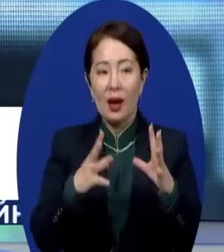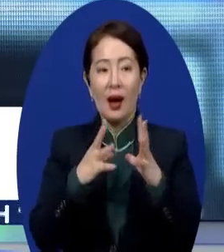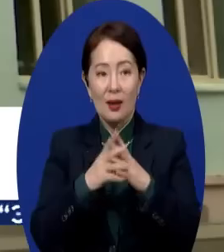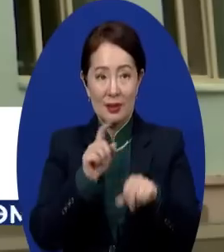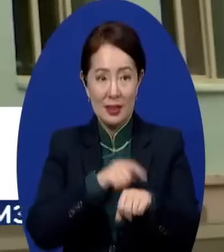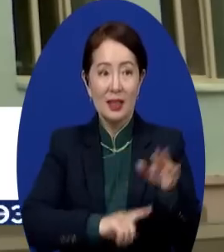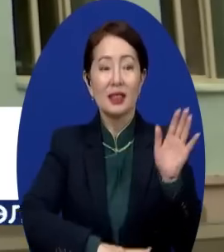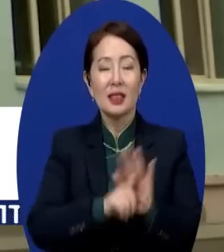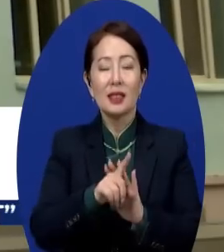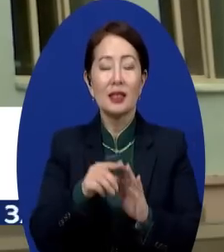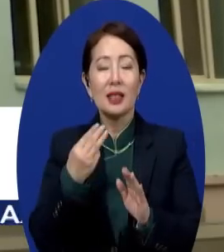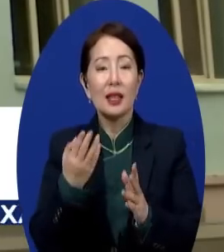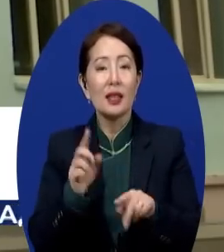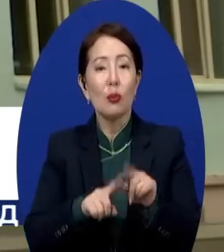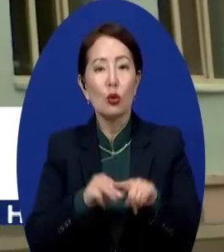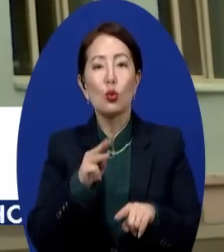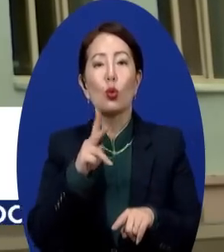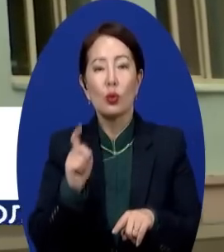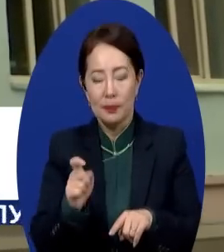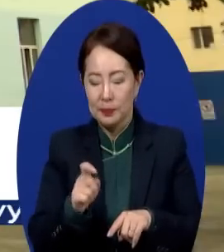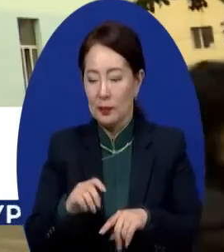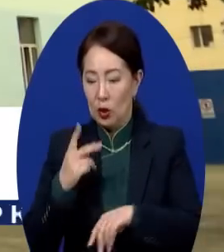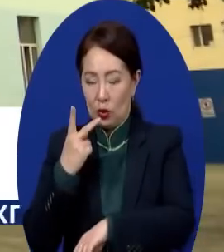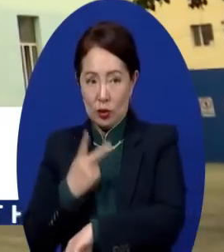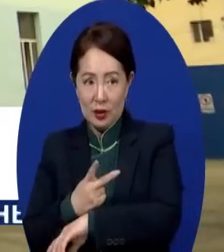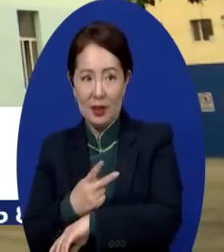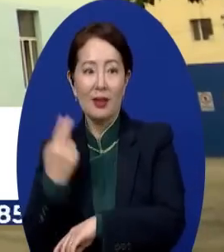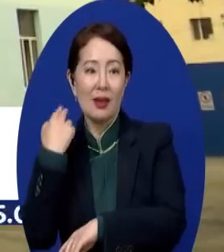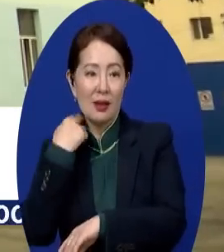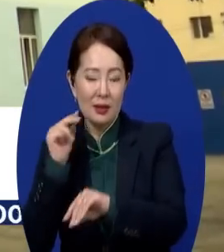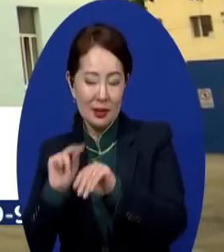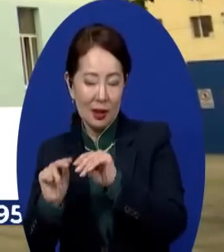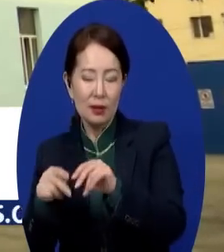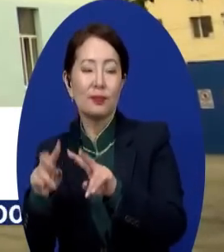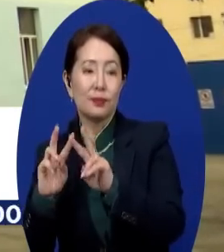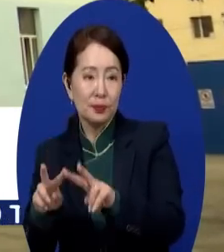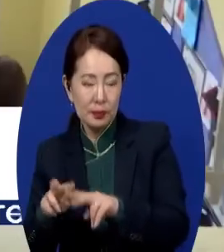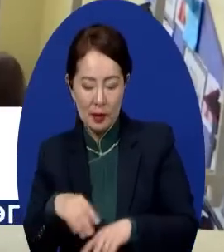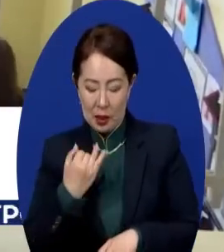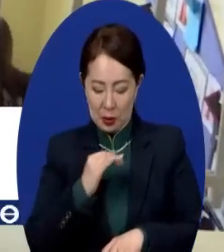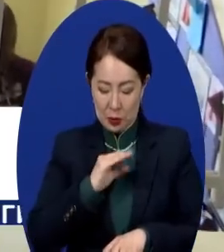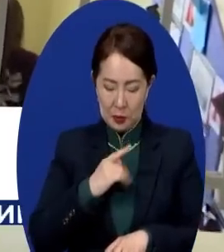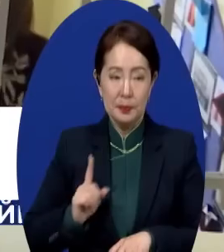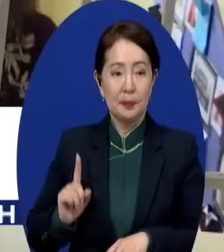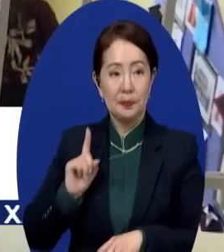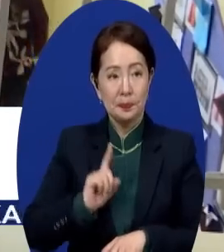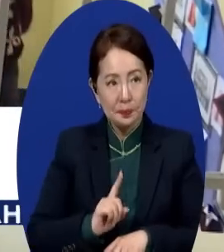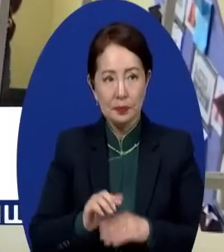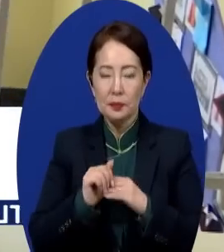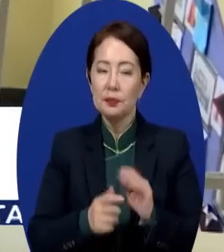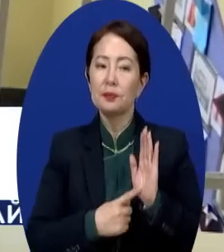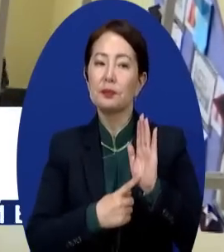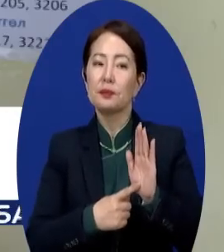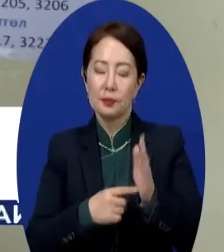шалгалтаар эхлэх юм. Мөн тухайн өдрийн 14 цагаас англи хэлний шалгалтаар үргэлжлэн шалгалтад иргэний үнэмлэх болон түүнтэй дүйцэхүйц баримт